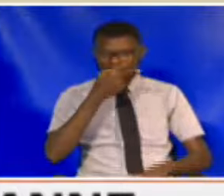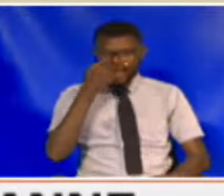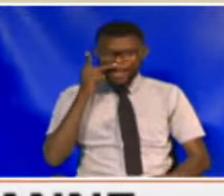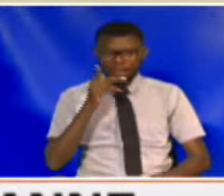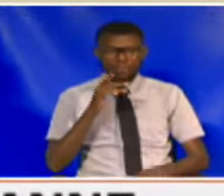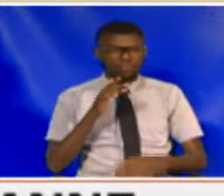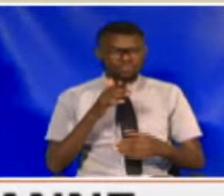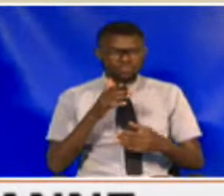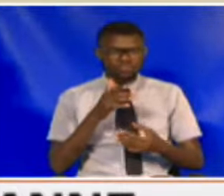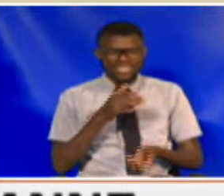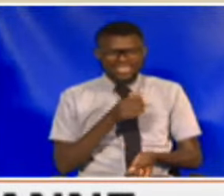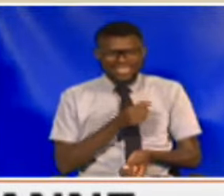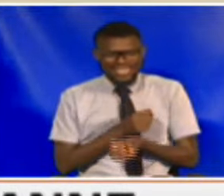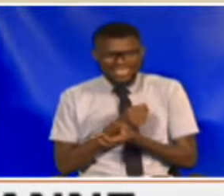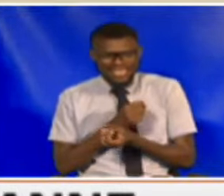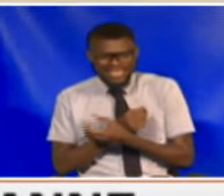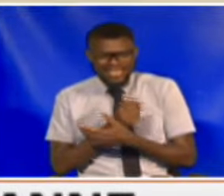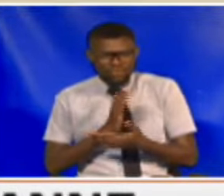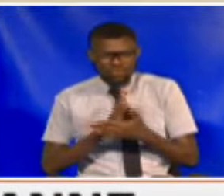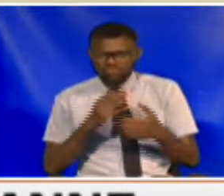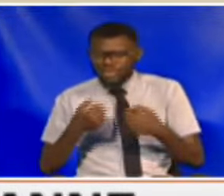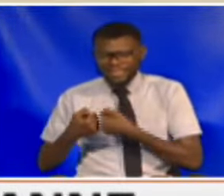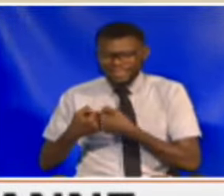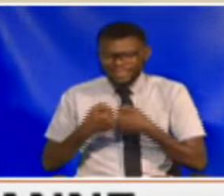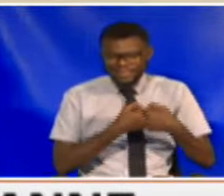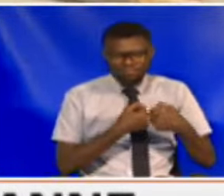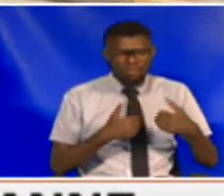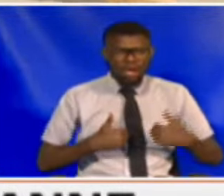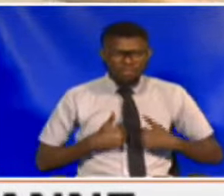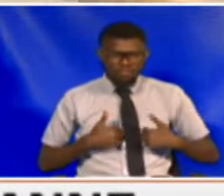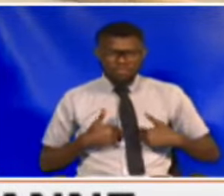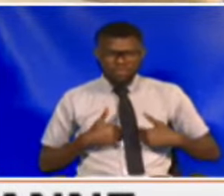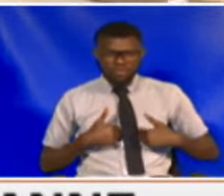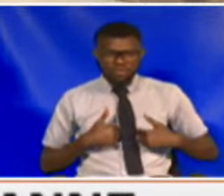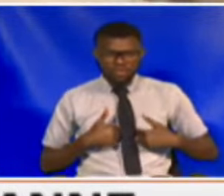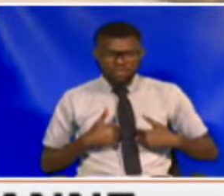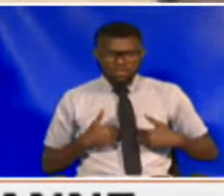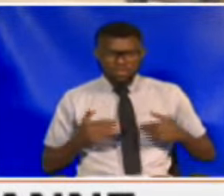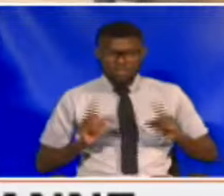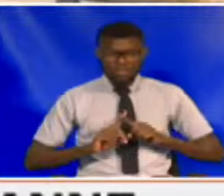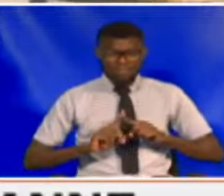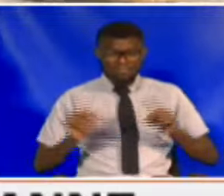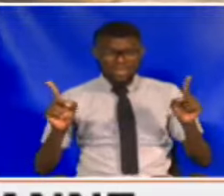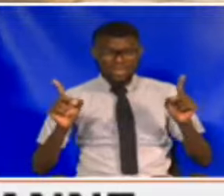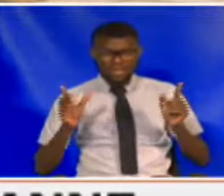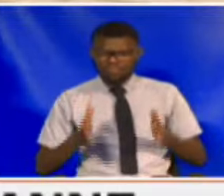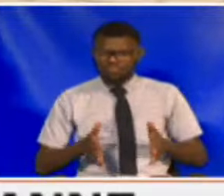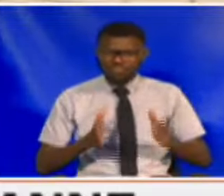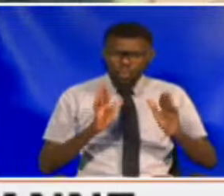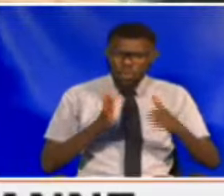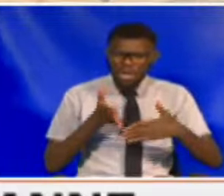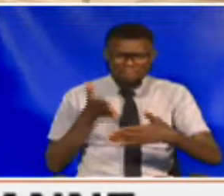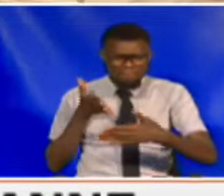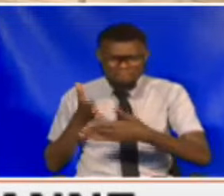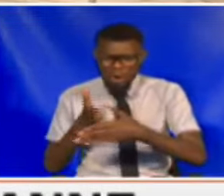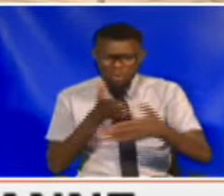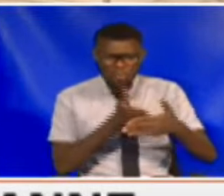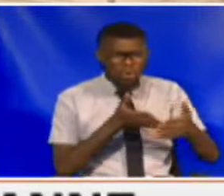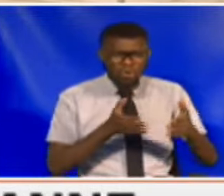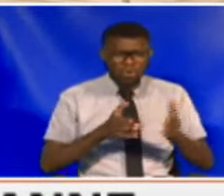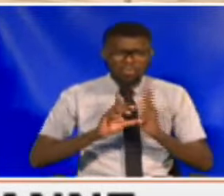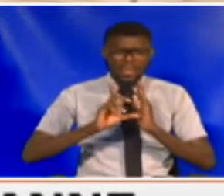Musyoka kufichua changamoto zake za kufika kwenye hafla hiyo ya KICC, vizuizi vingi vya barabarani katikati ya jiji